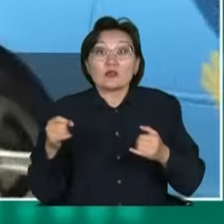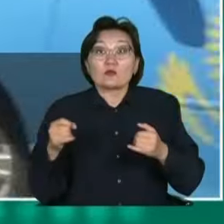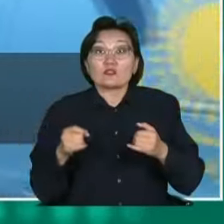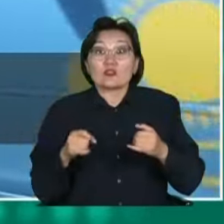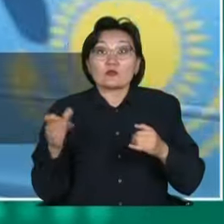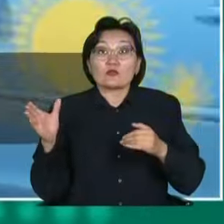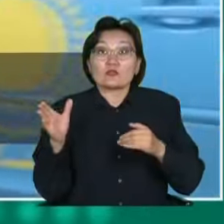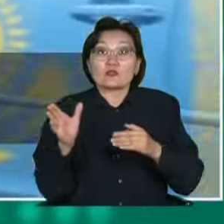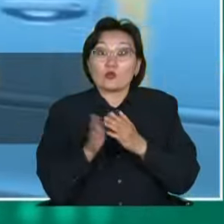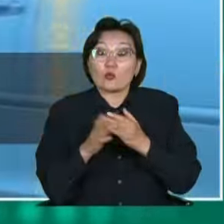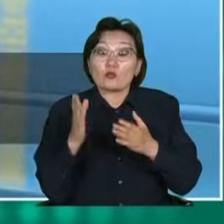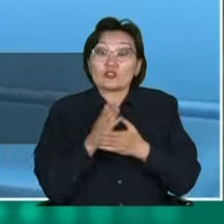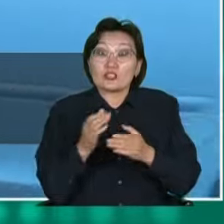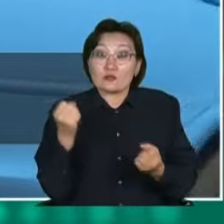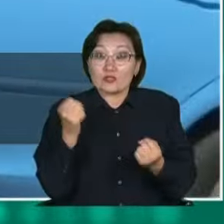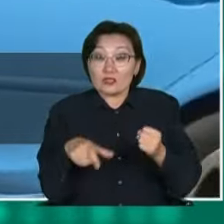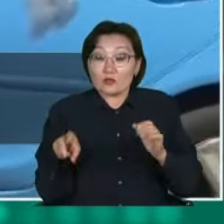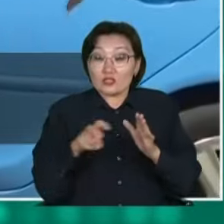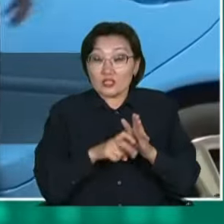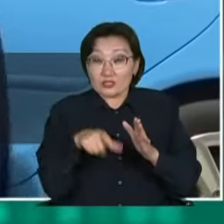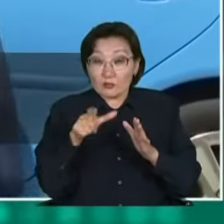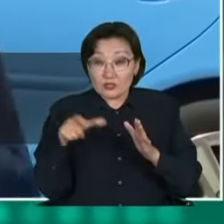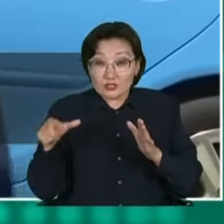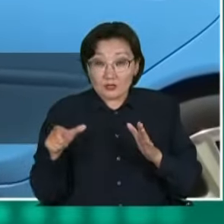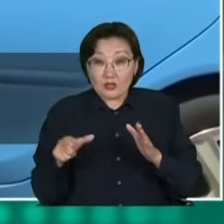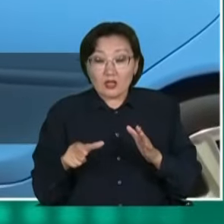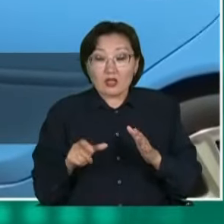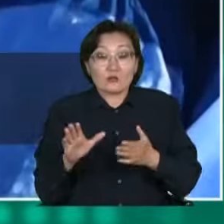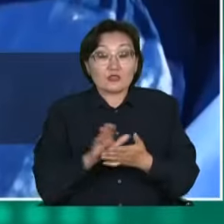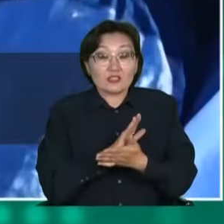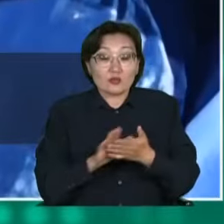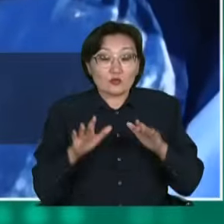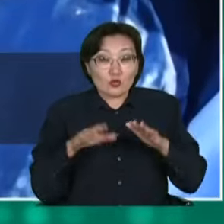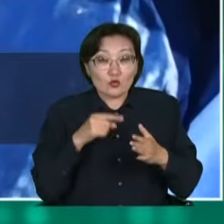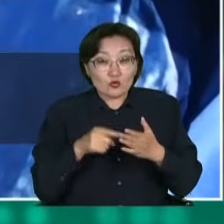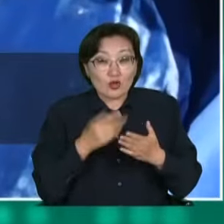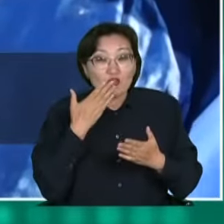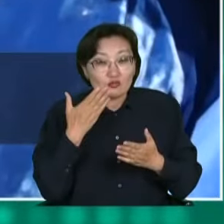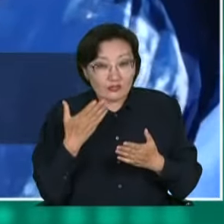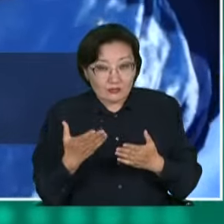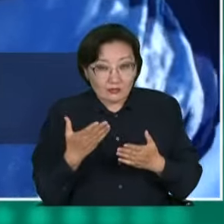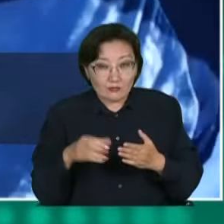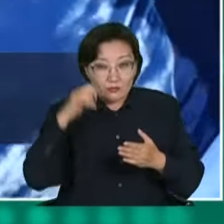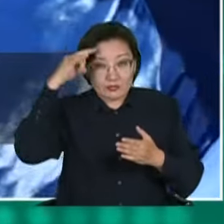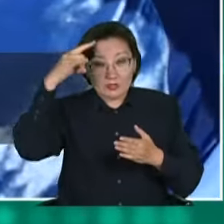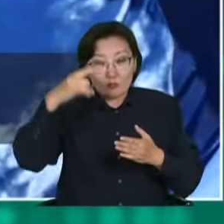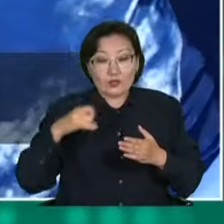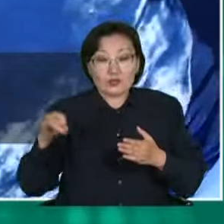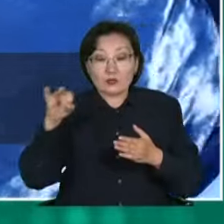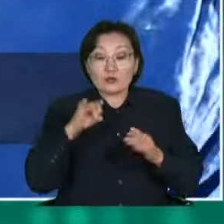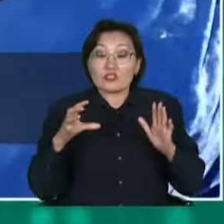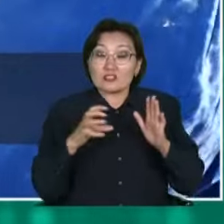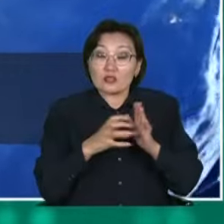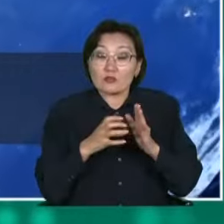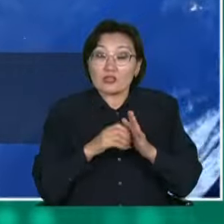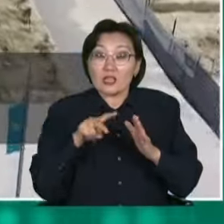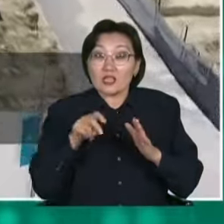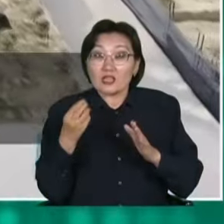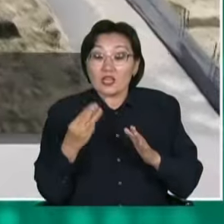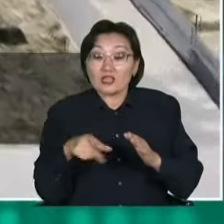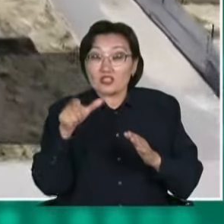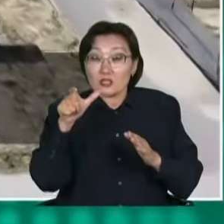ту жамылған көліктің жүргізушісі мінген жолаушылардан ақы алмай, орнына сұрақ қояды екен. Қазақстан тарихы рәміздерімен алаш